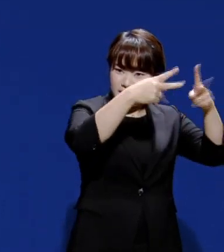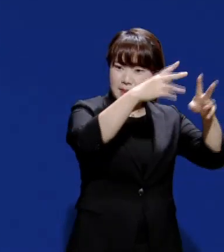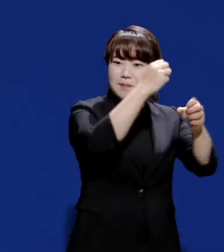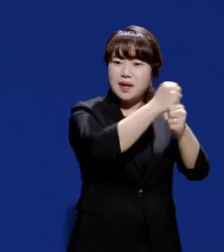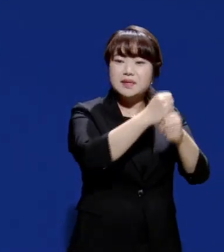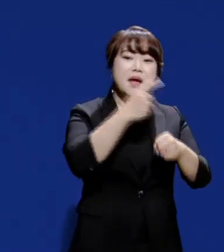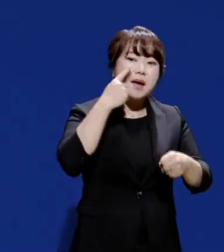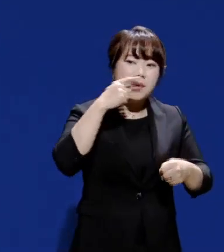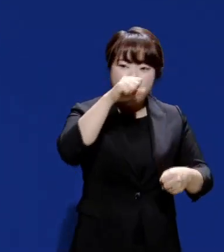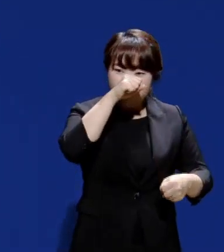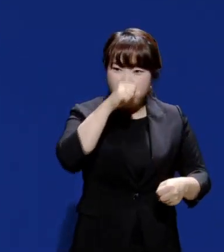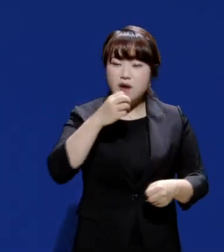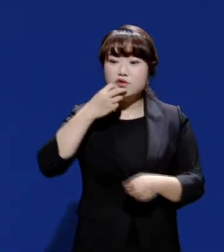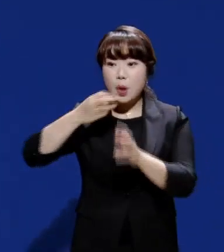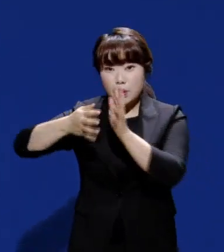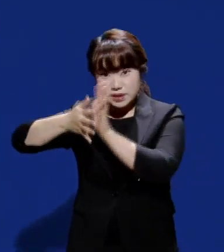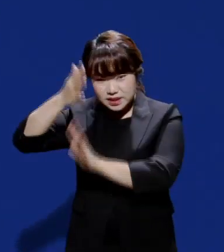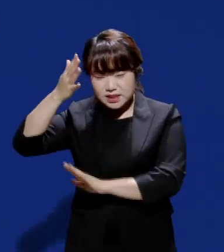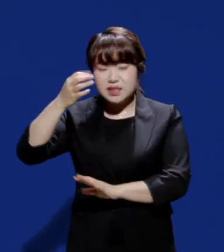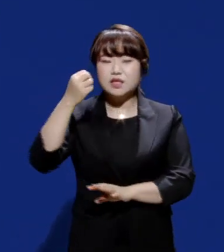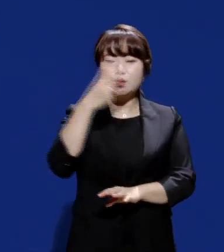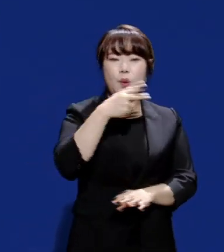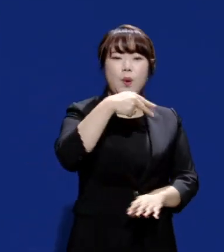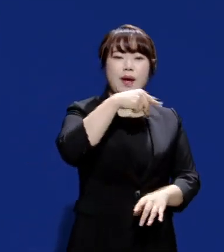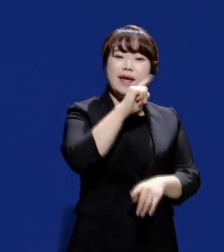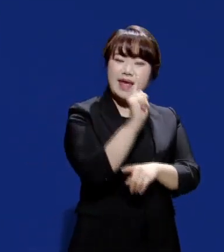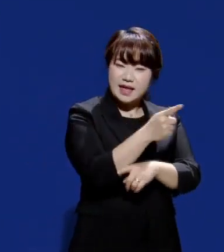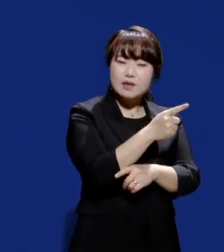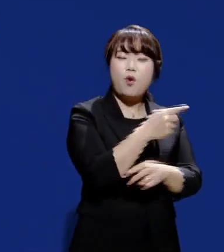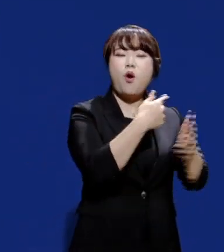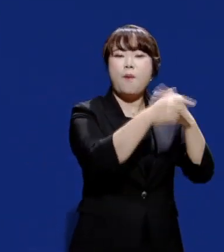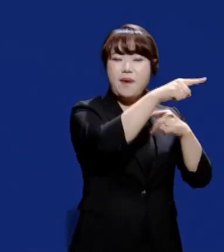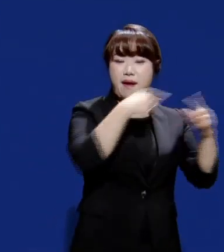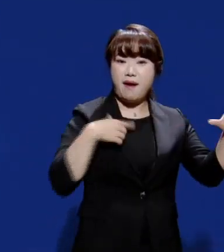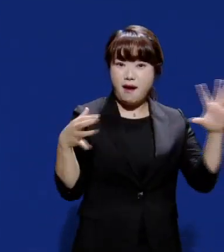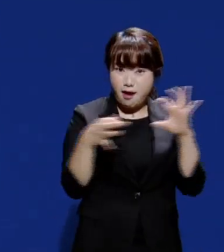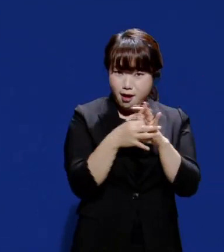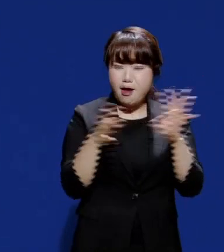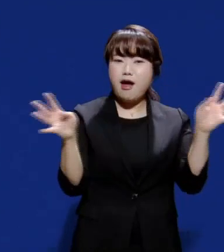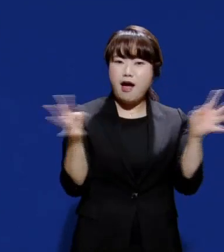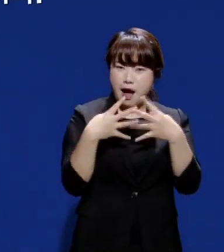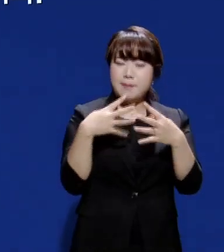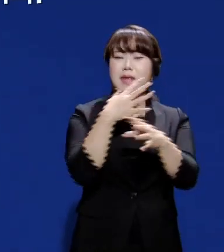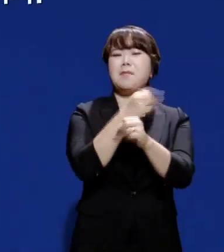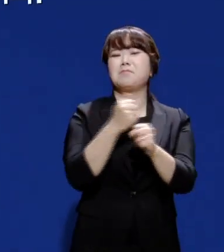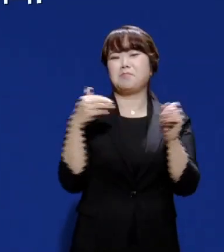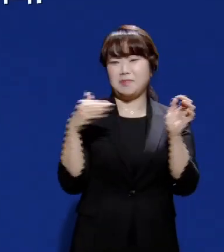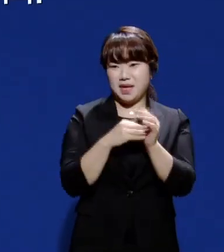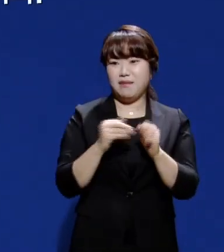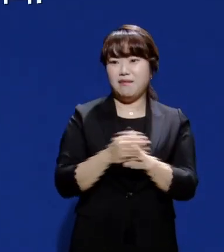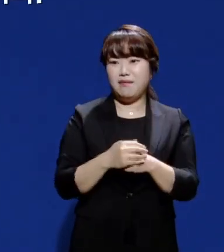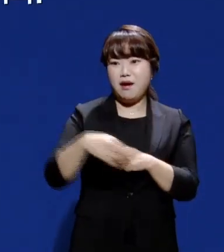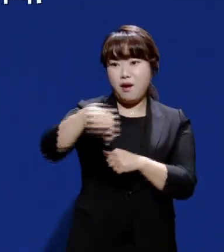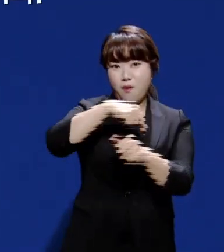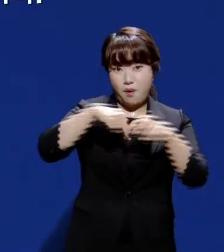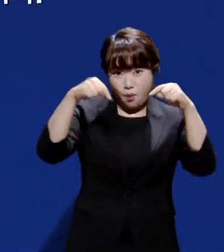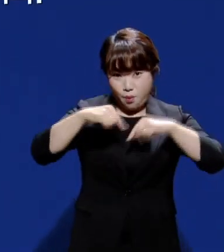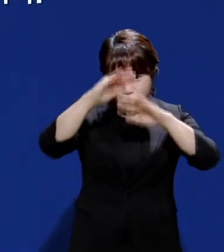그렇게 해서 지금 우리 서울시하고 서울시 게이트볼 협회하고는 합의를 이뤘어요. 그 협의한 내용을